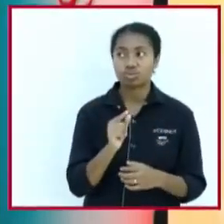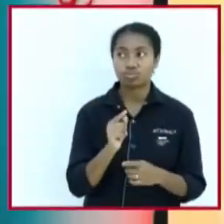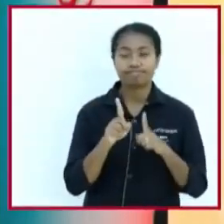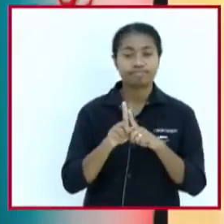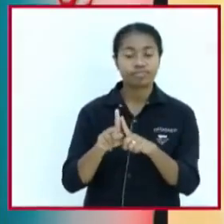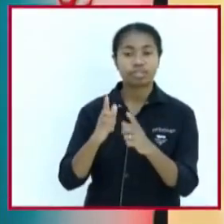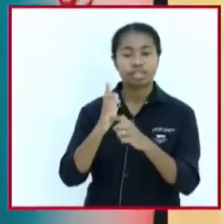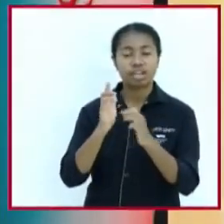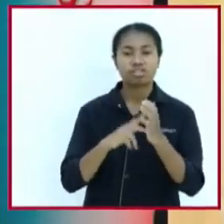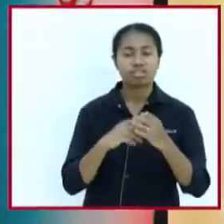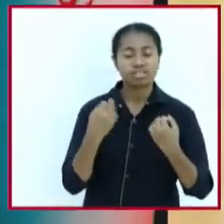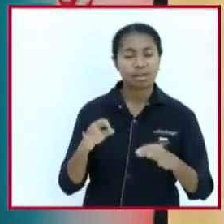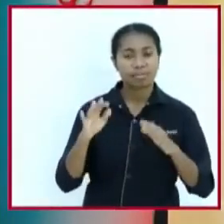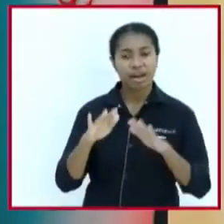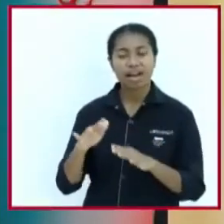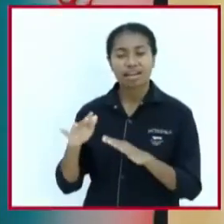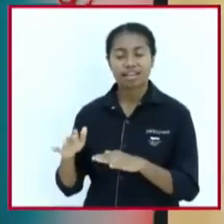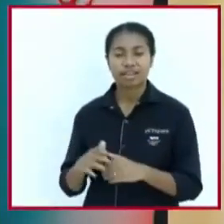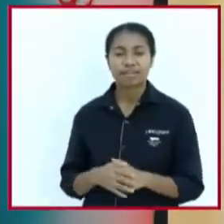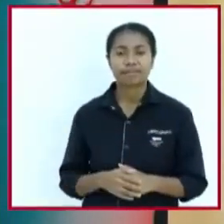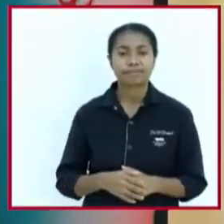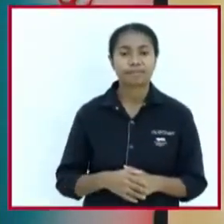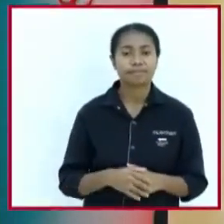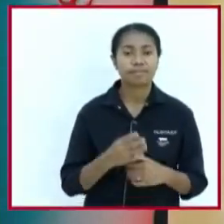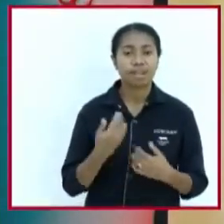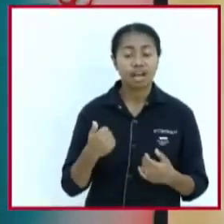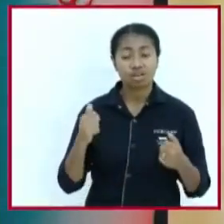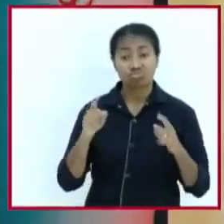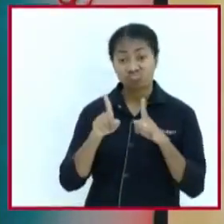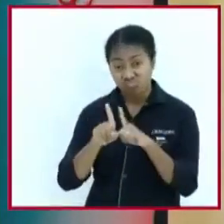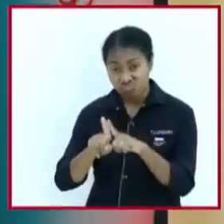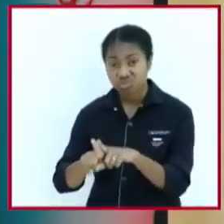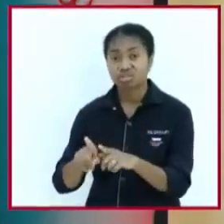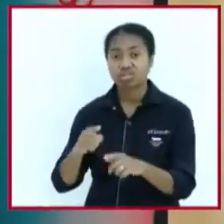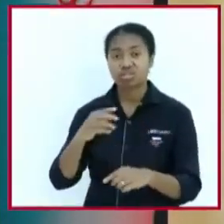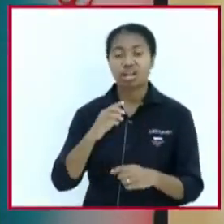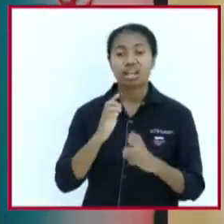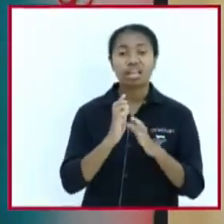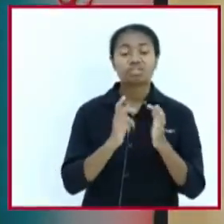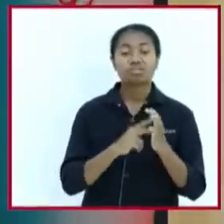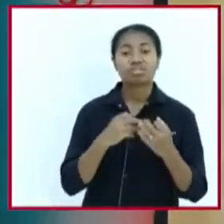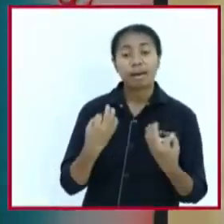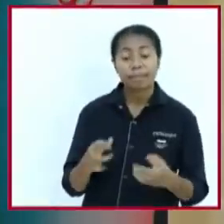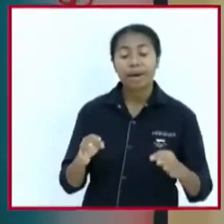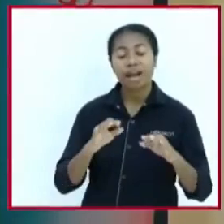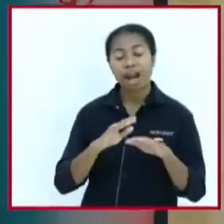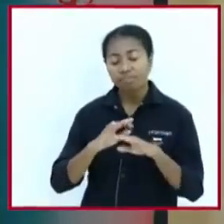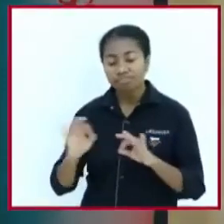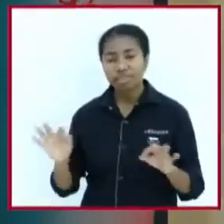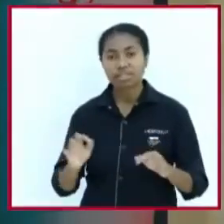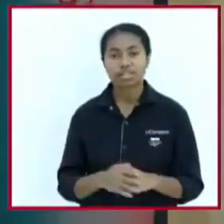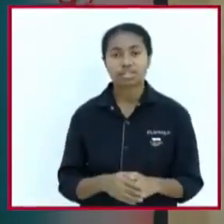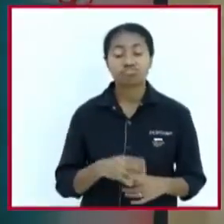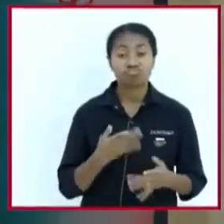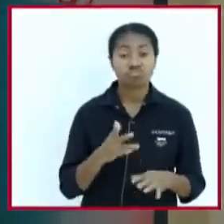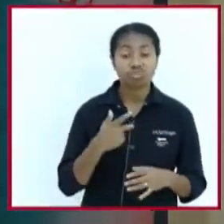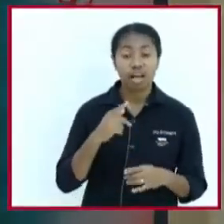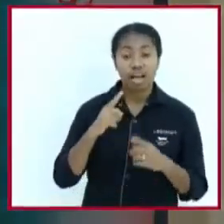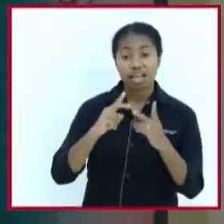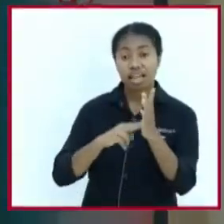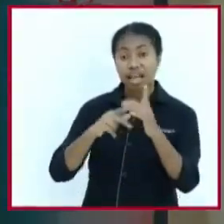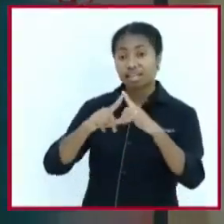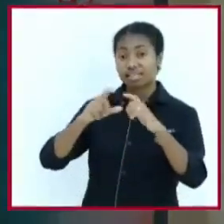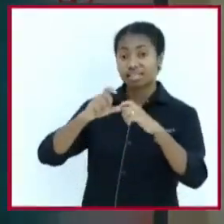Akhir Hai harus mengiringi su sampai akhir jikalau nasihat supaya